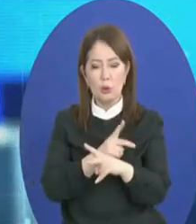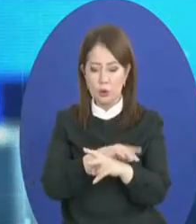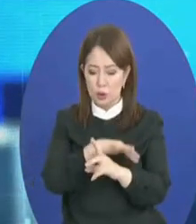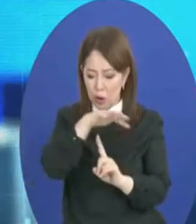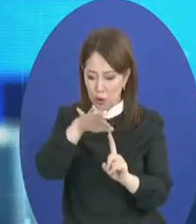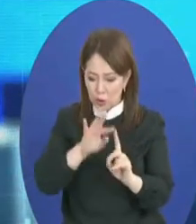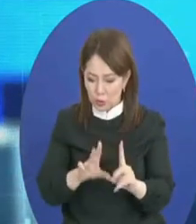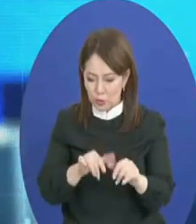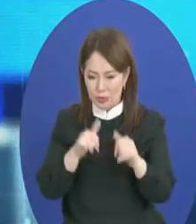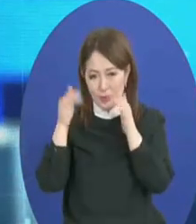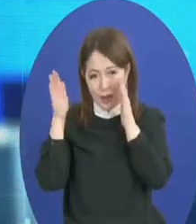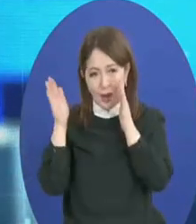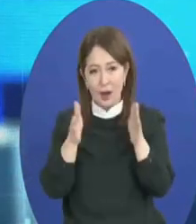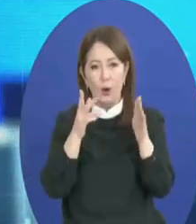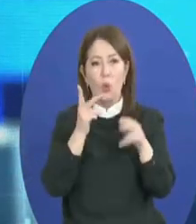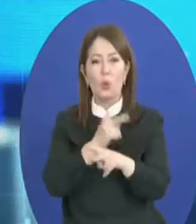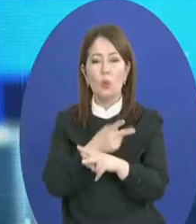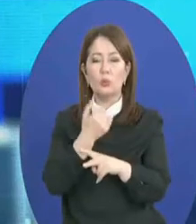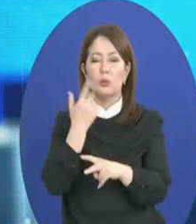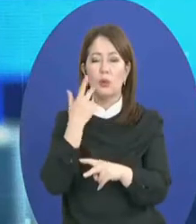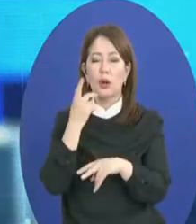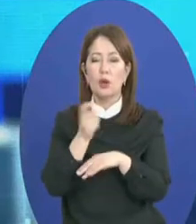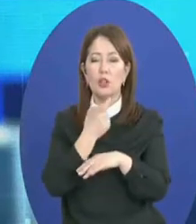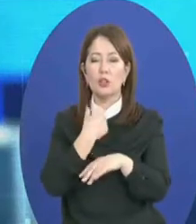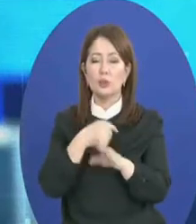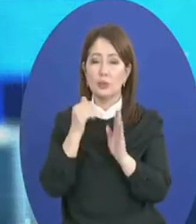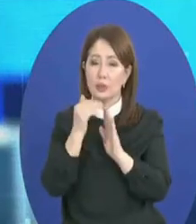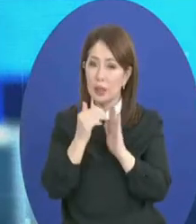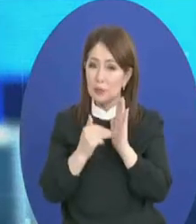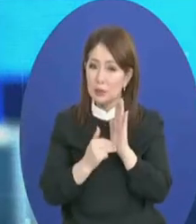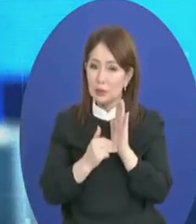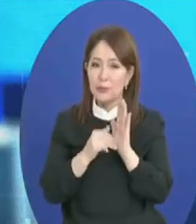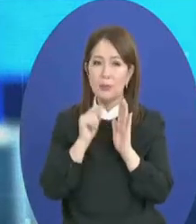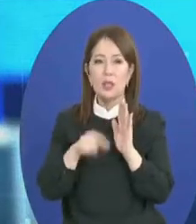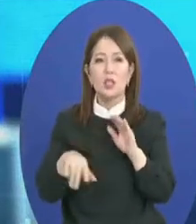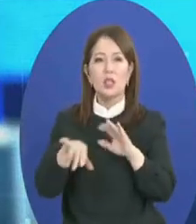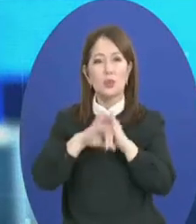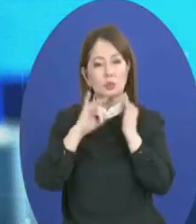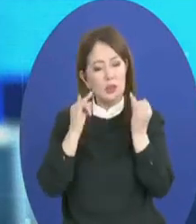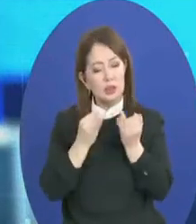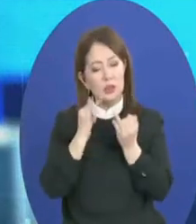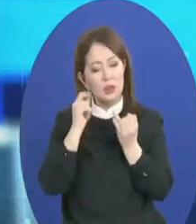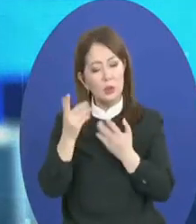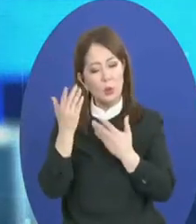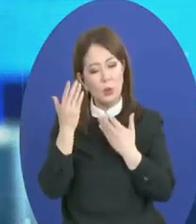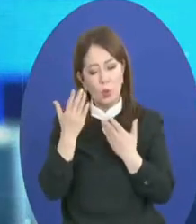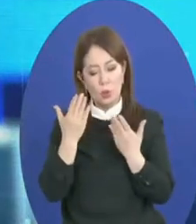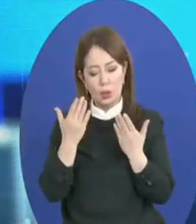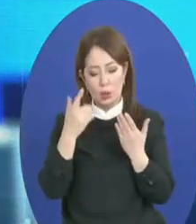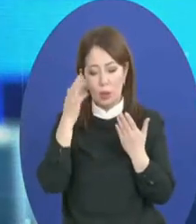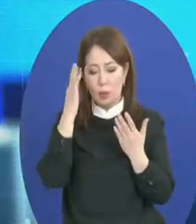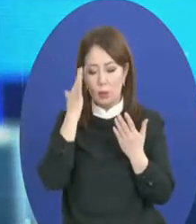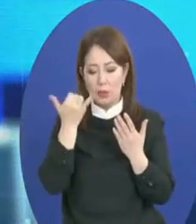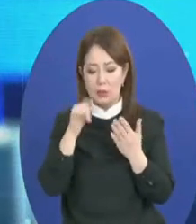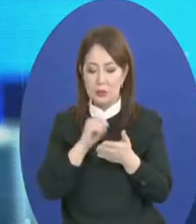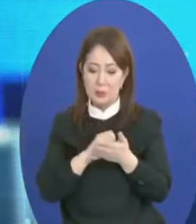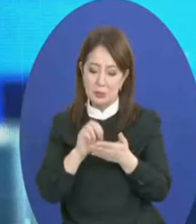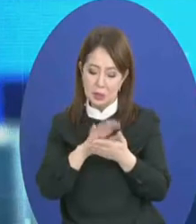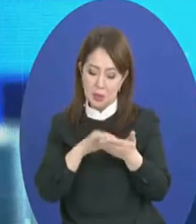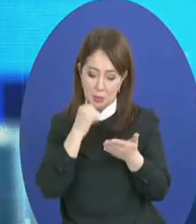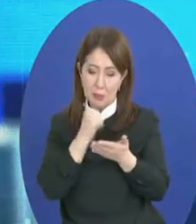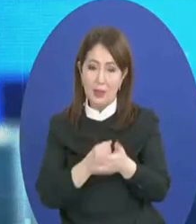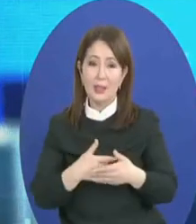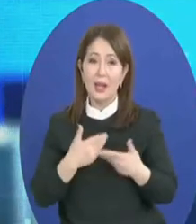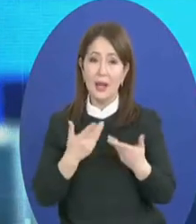болгоход түлхүү анхаарсан гэж хууль зүйн байнгын хорооны гишүүд тайлбарлаж байна. За мөн улсын хурал бодлогын зарим баримт бичгийг батлан гаргаад байгаа юм